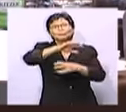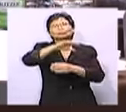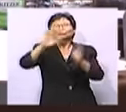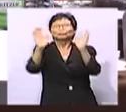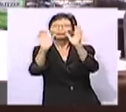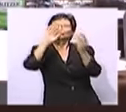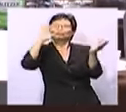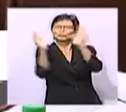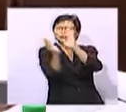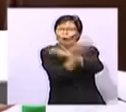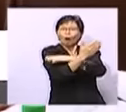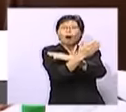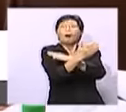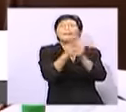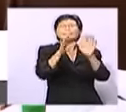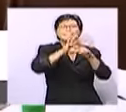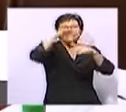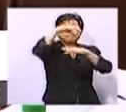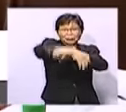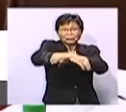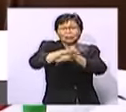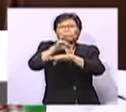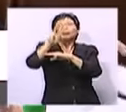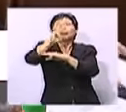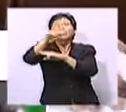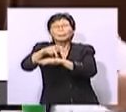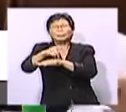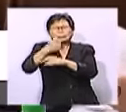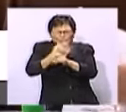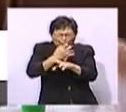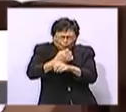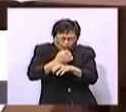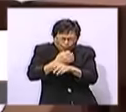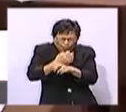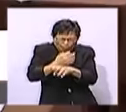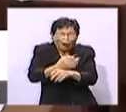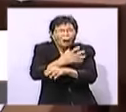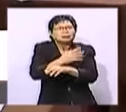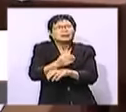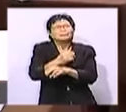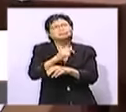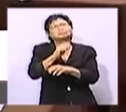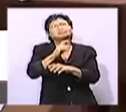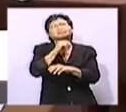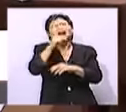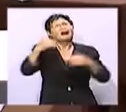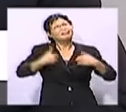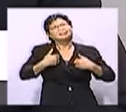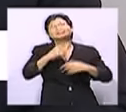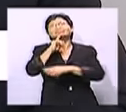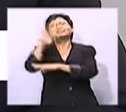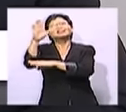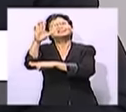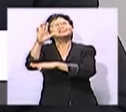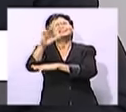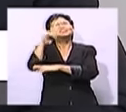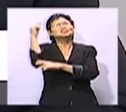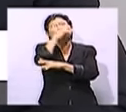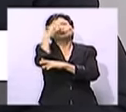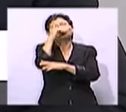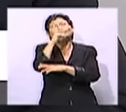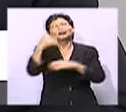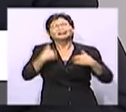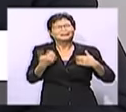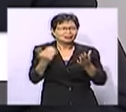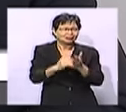tangan memaksa kesemua wakil rakyatnya bekerja lebih dari biasa dan tiada lagi janji-janji kosong. Under the previous